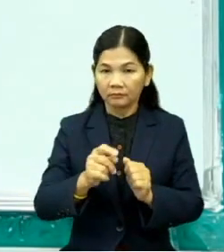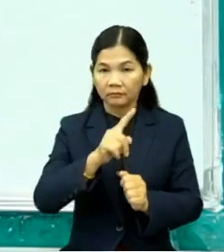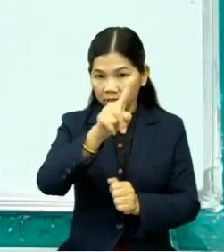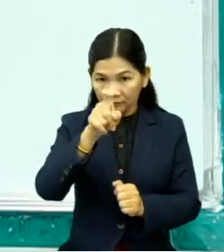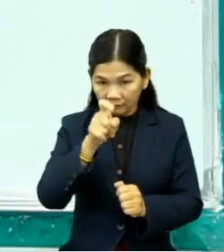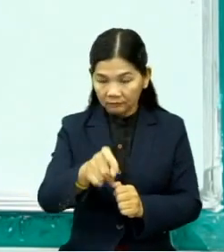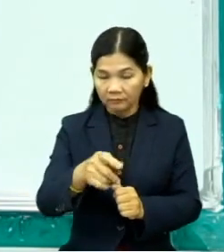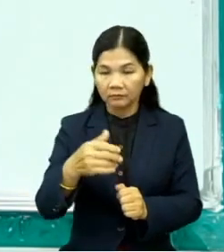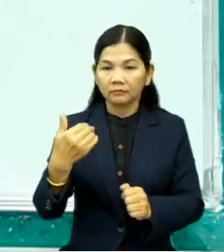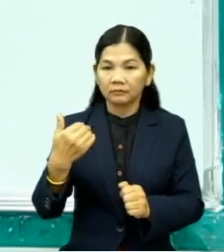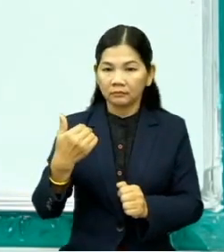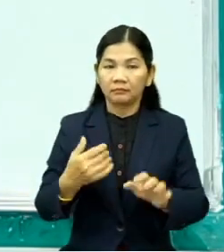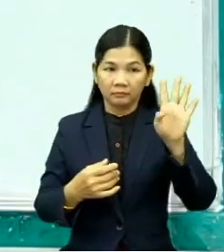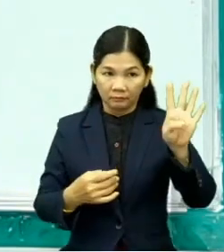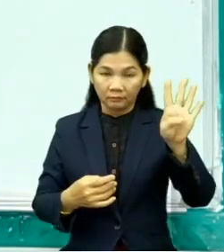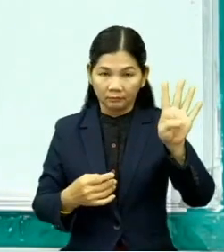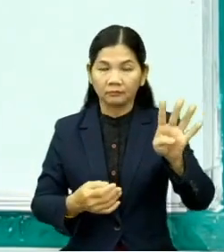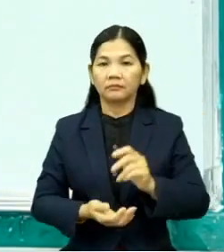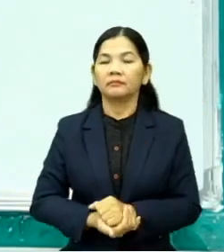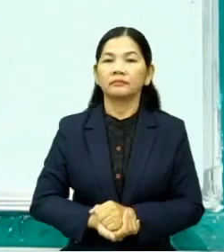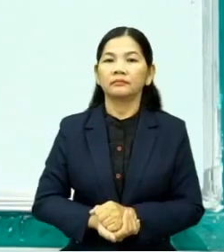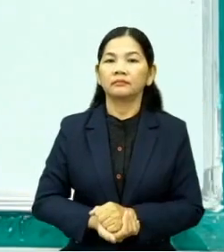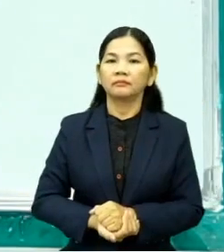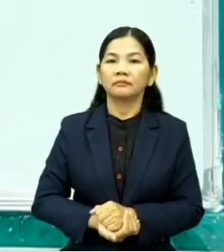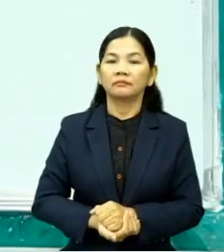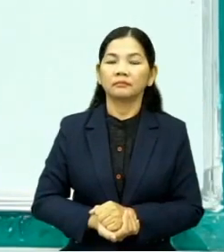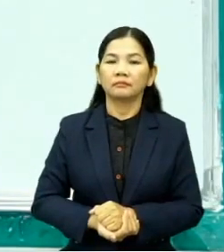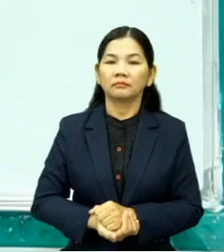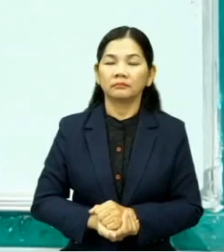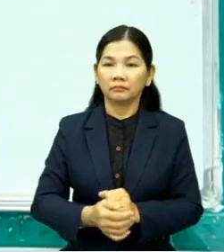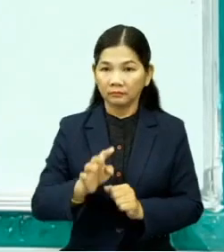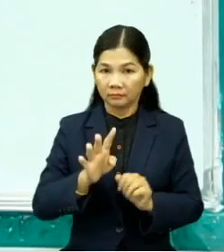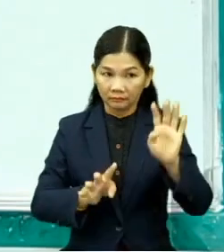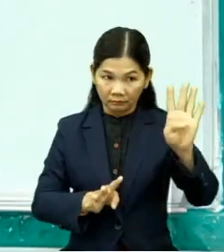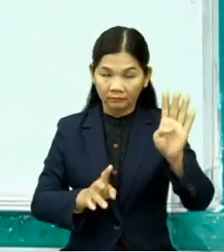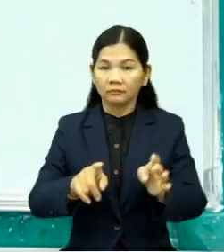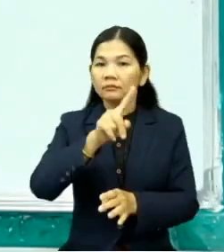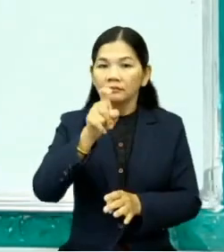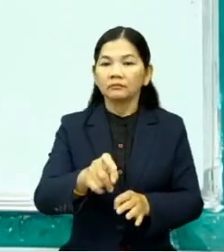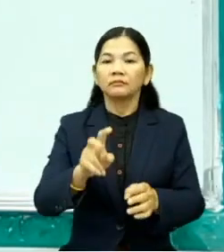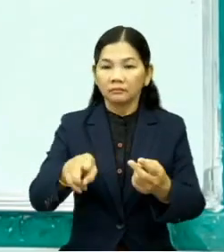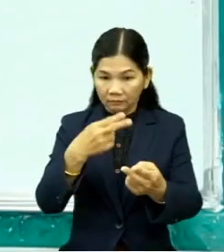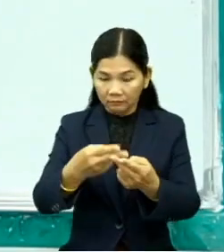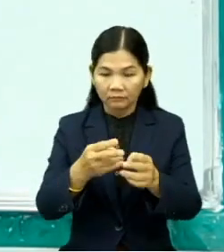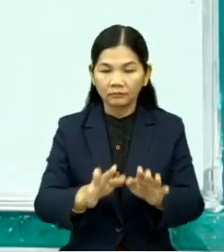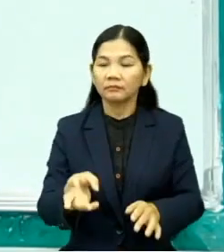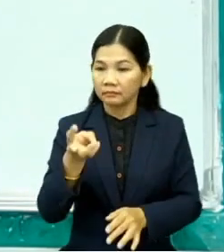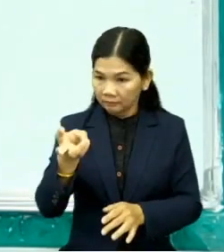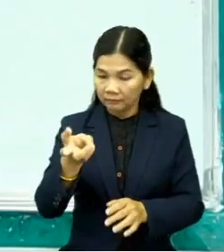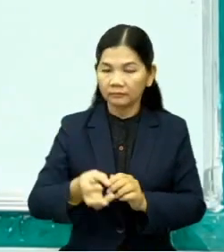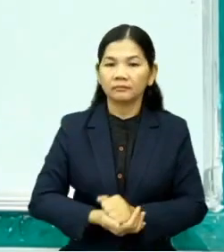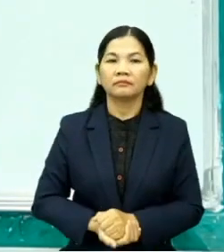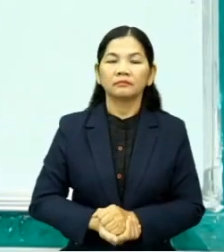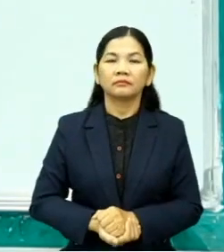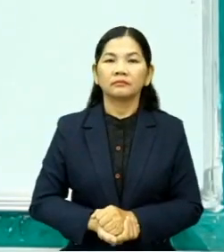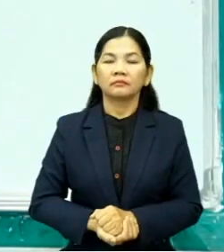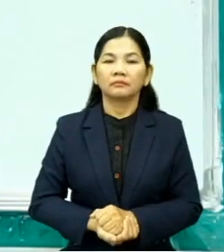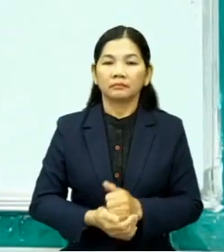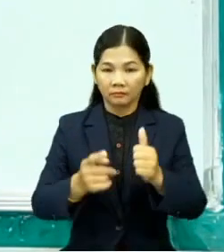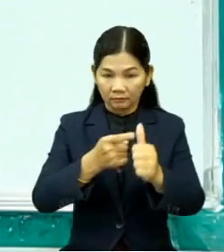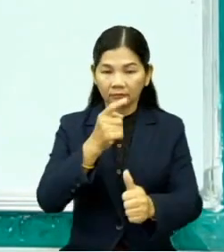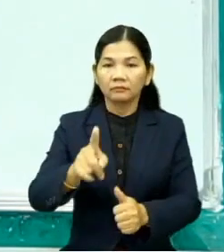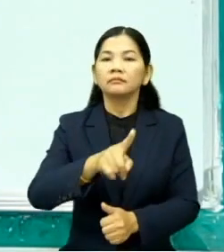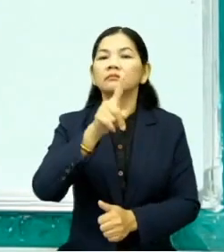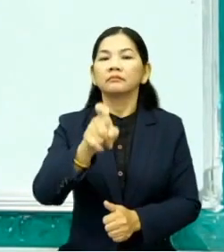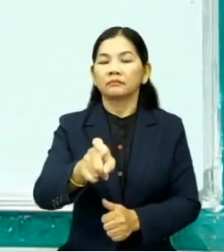បស់យើងគឺមាន4សំសំណួរចាអញ្ចឹង4សំណួរនេះគឺសម្រាប់ឲ្យកូនឆ្លើយពេលបន្តិចទៀតណាកូនណាចាអញ្ចឹងមុននឹងកូន